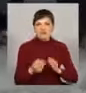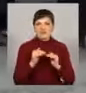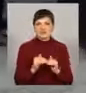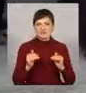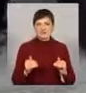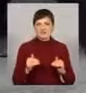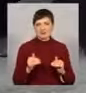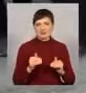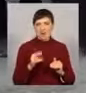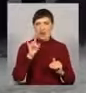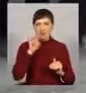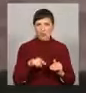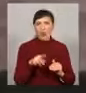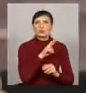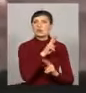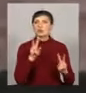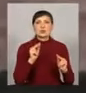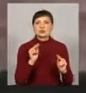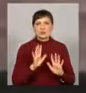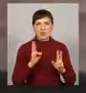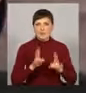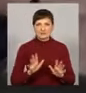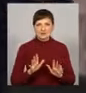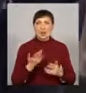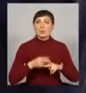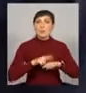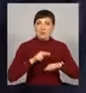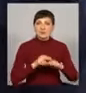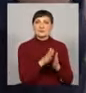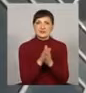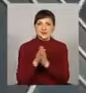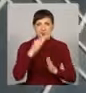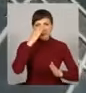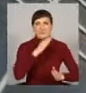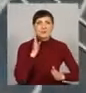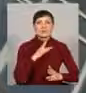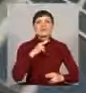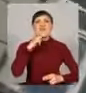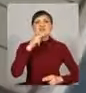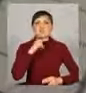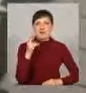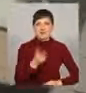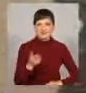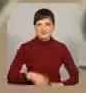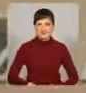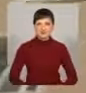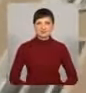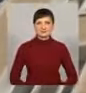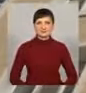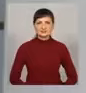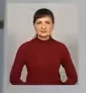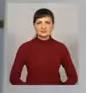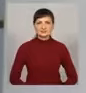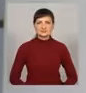высоток счастью никто из них не пострадал поэтому правоохранители призывают родителей быть бдительными мира ржаного ну лан отегенов